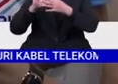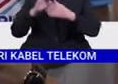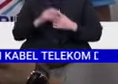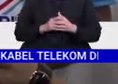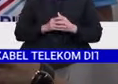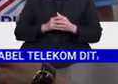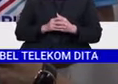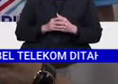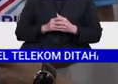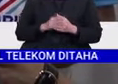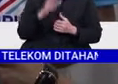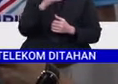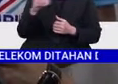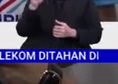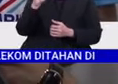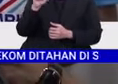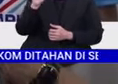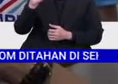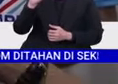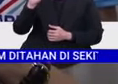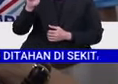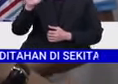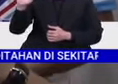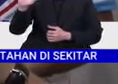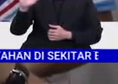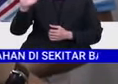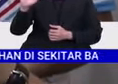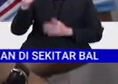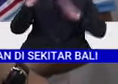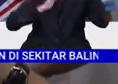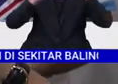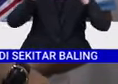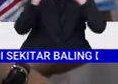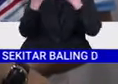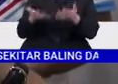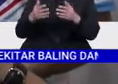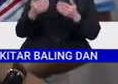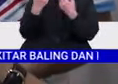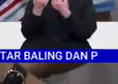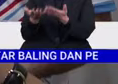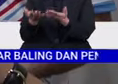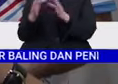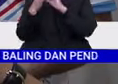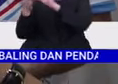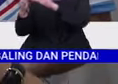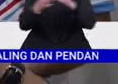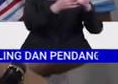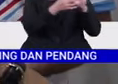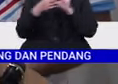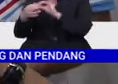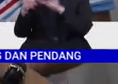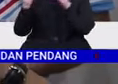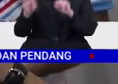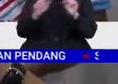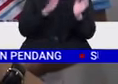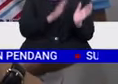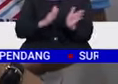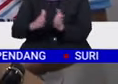bersama dengan MTB sila mesin pin boling gimana bila kita dapat kerjasama nih kita dapat mengatur program